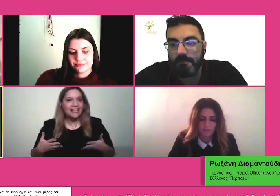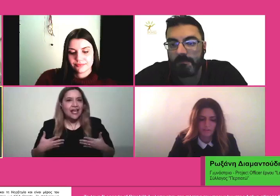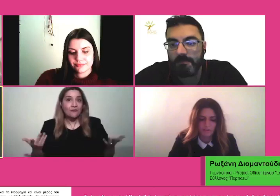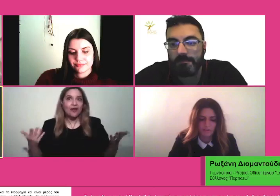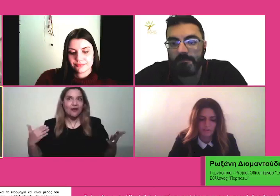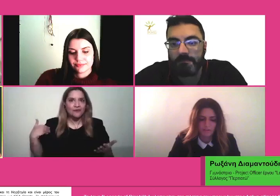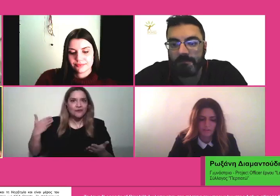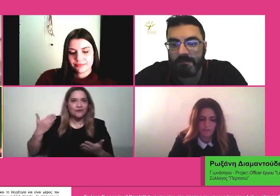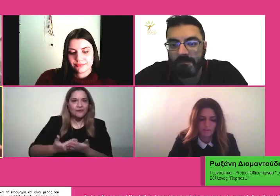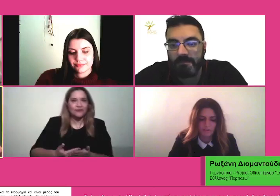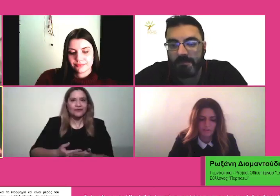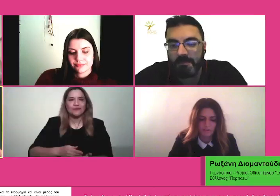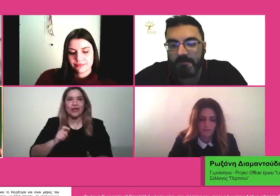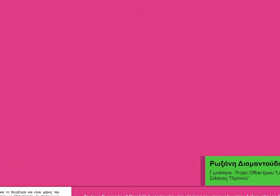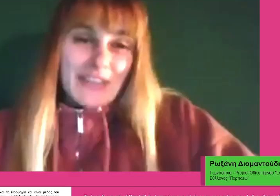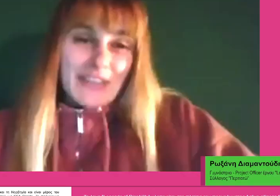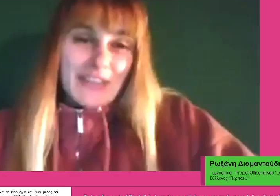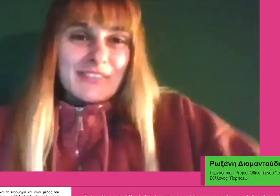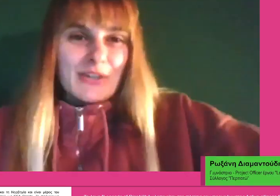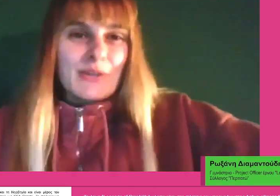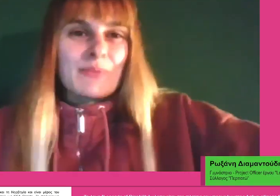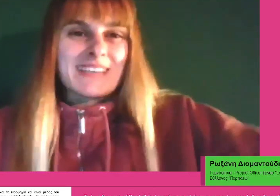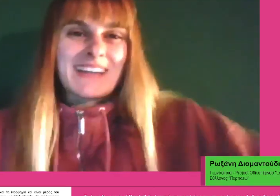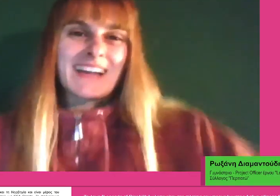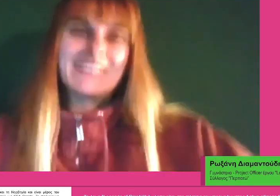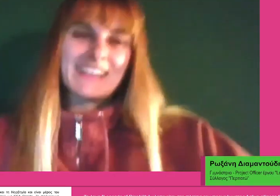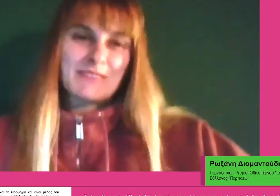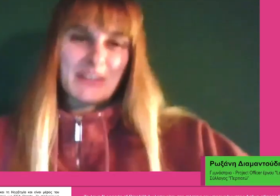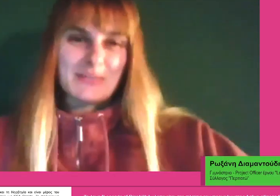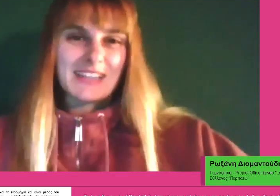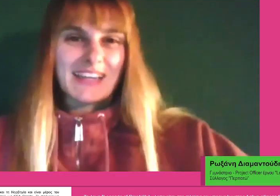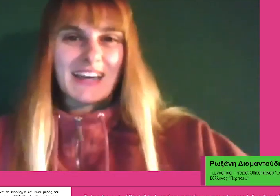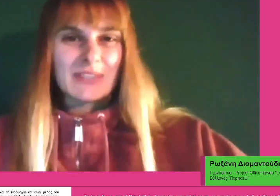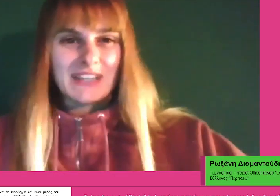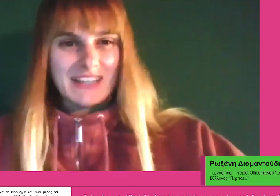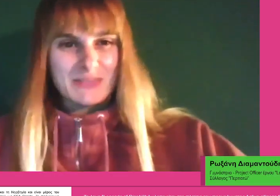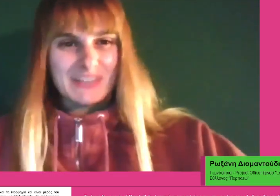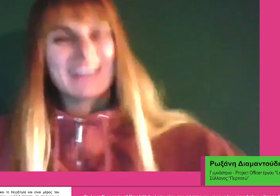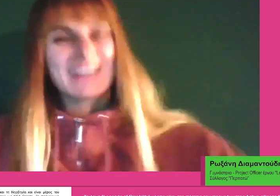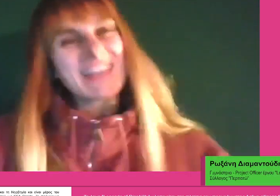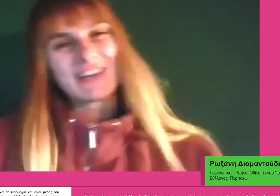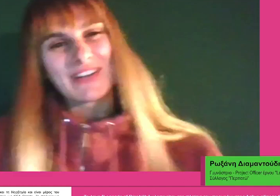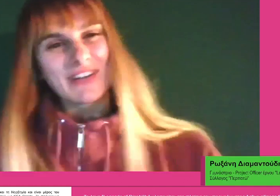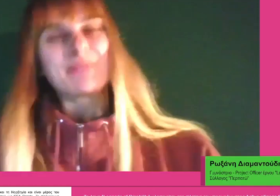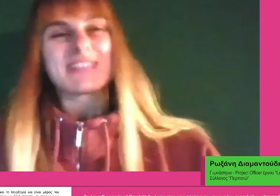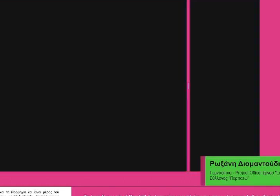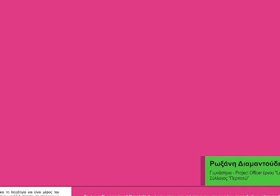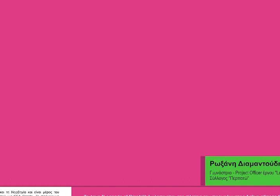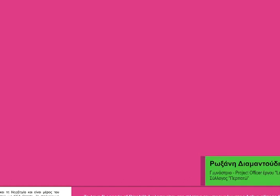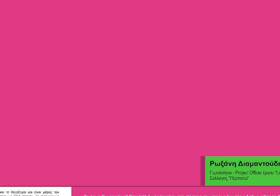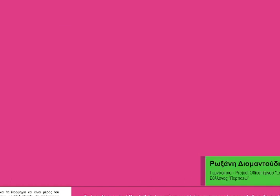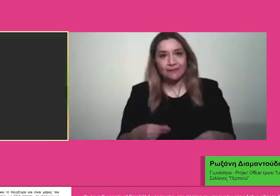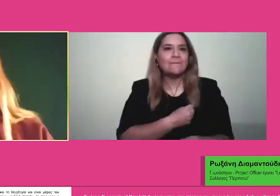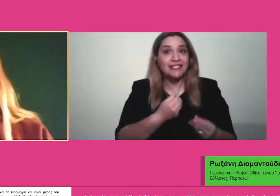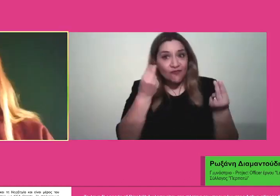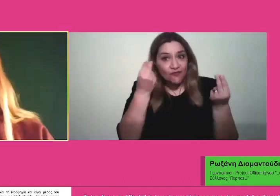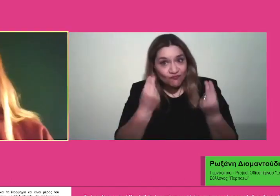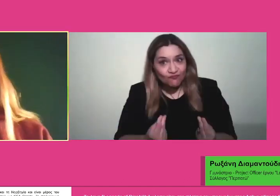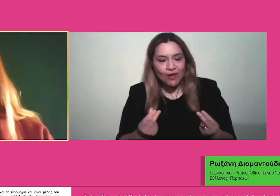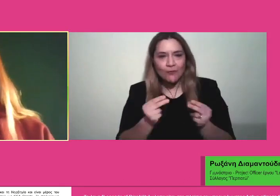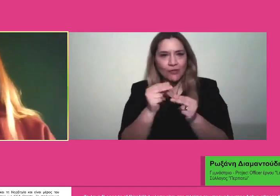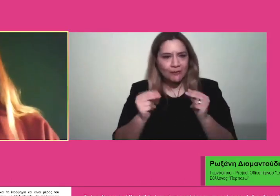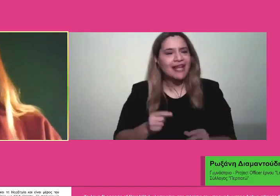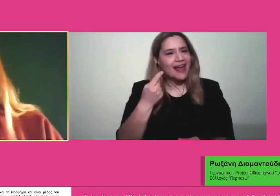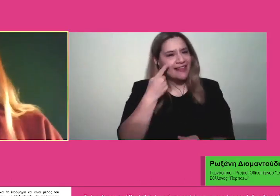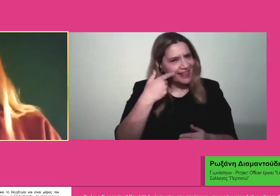επιτέλους τελειώνει το έργο αυτό με τα καλύτερα πραγματικά αποτελέσματα. Θεωρώ εγώ, πιστεύω, θα το δείτε και εσείς στην πορεία.